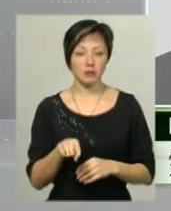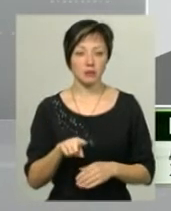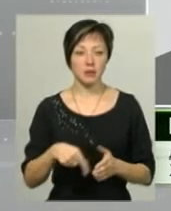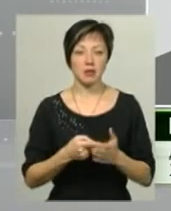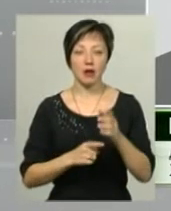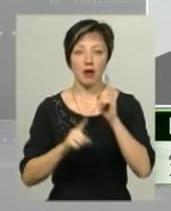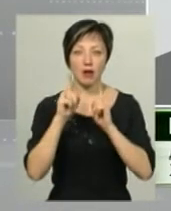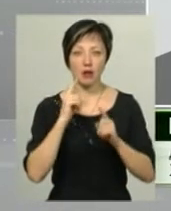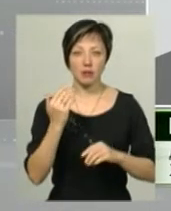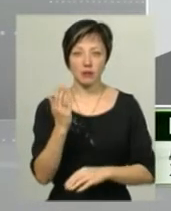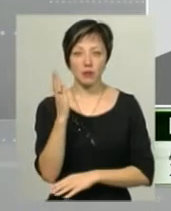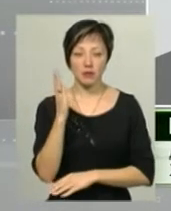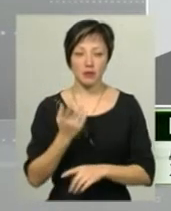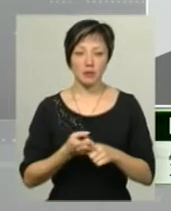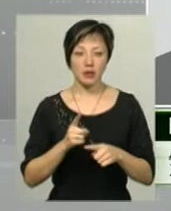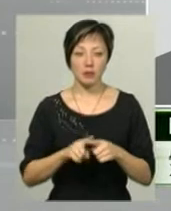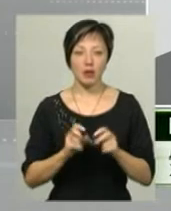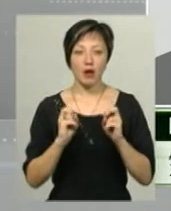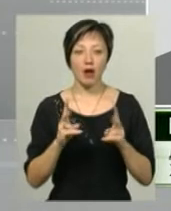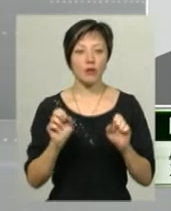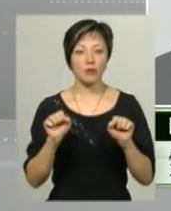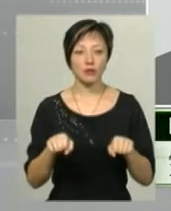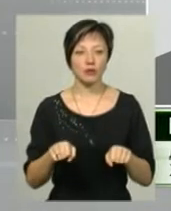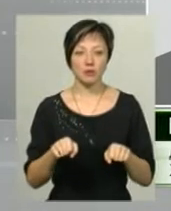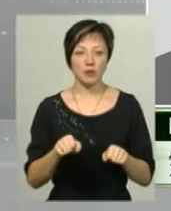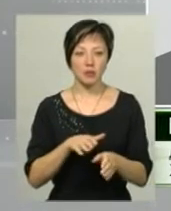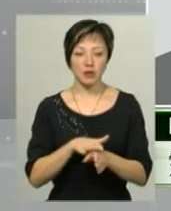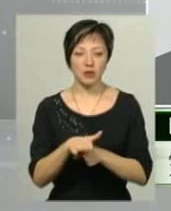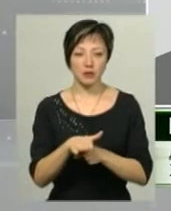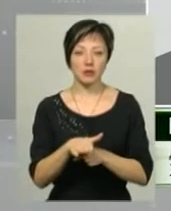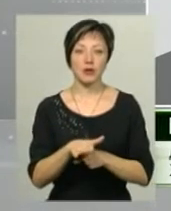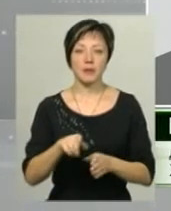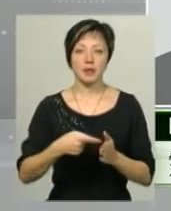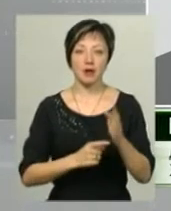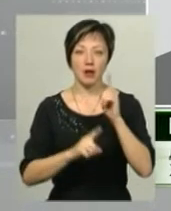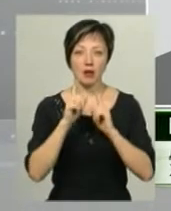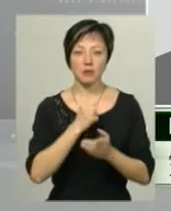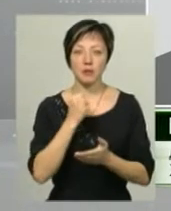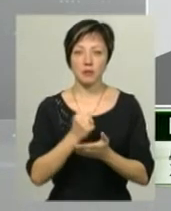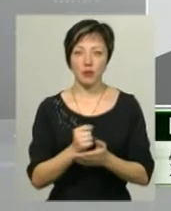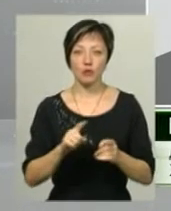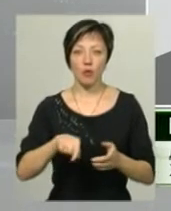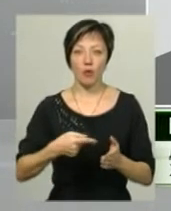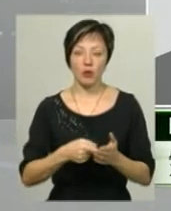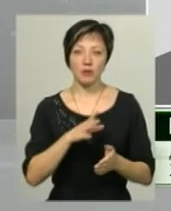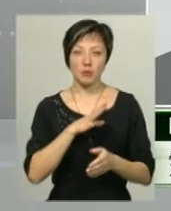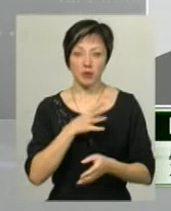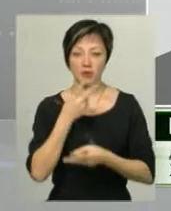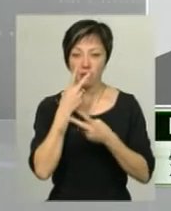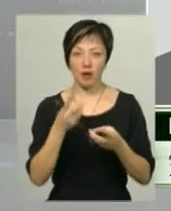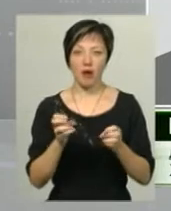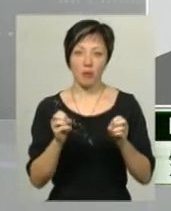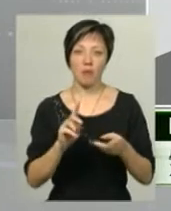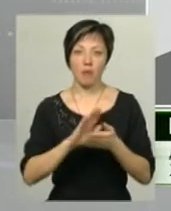міська рада ваша проголосувала. Соответственно, як ми можемо цього не придержуватися? Міська рада ж приймає це для чого? Для того, щоб город був виглядав так, як